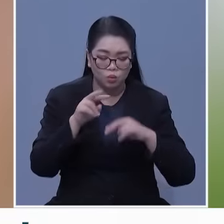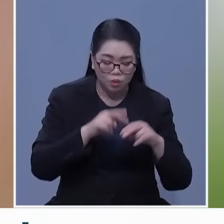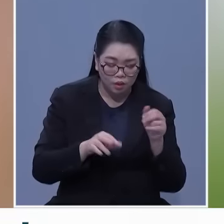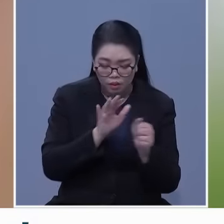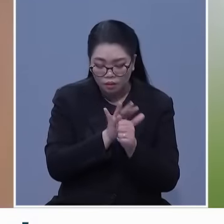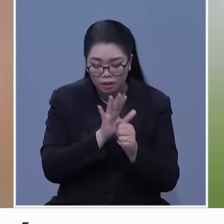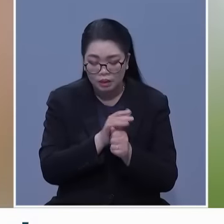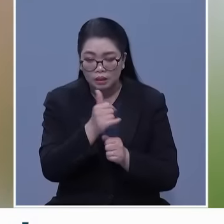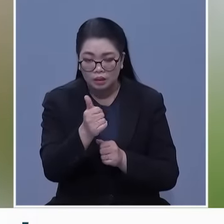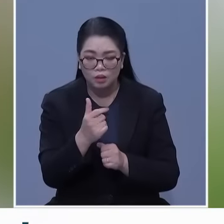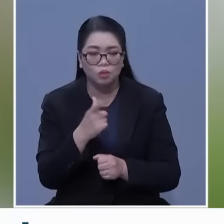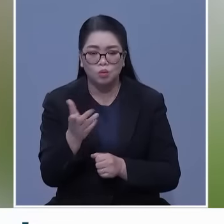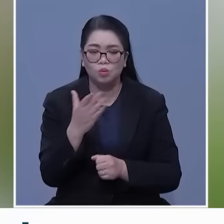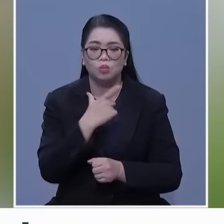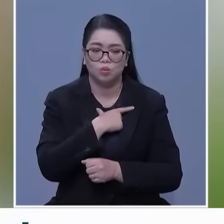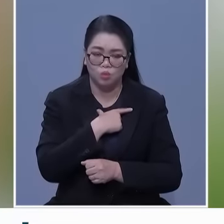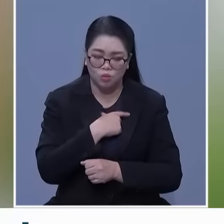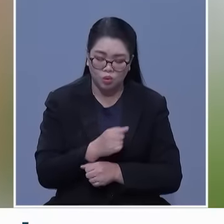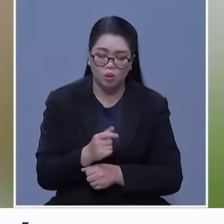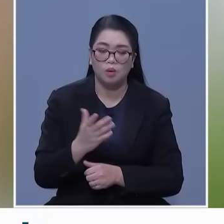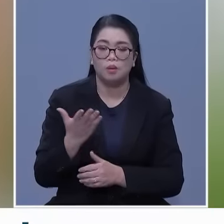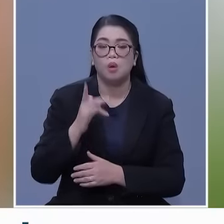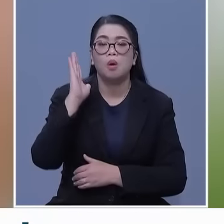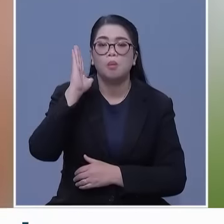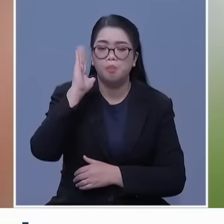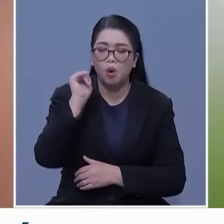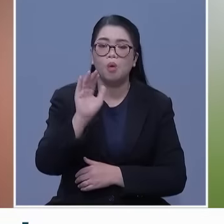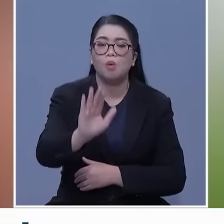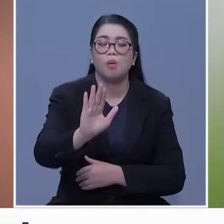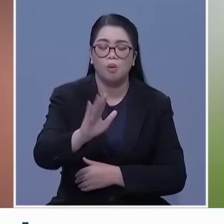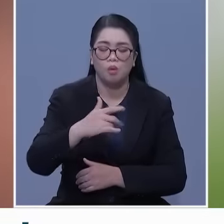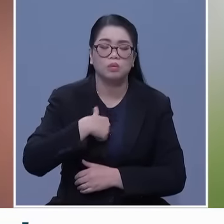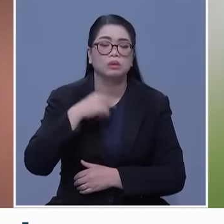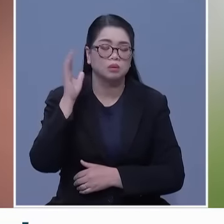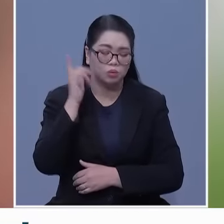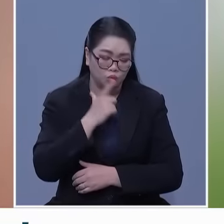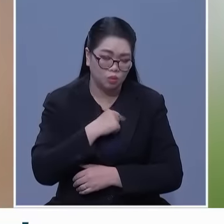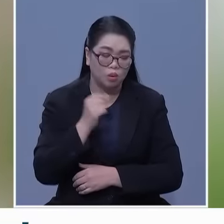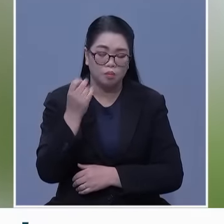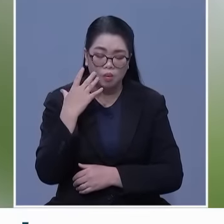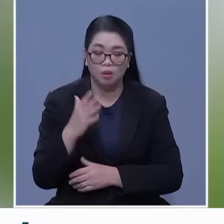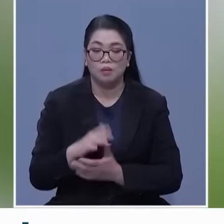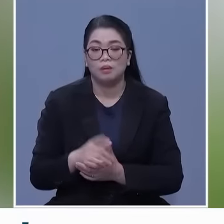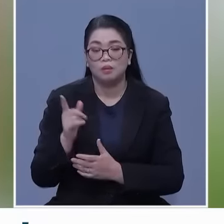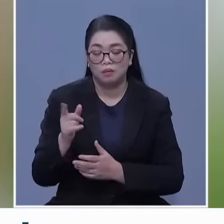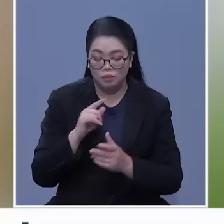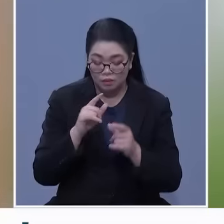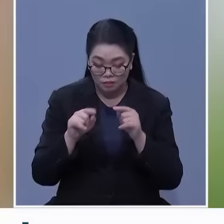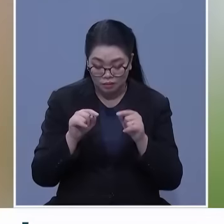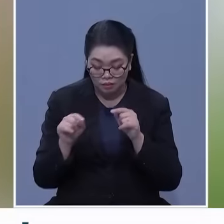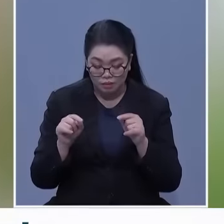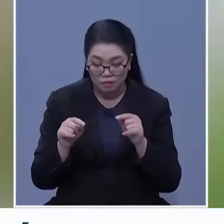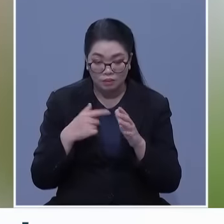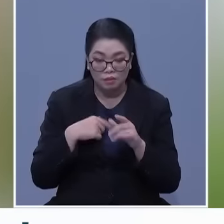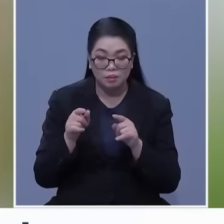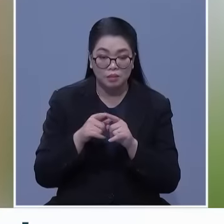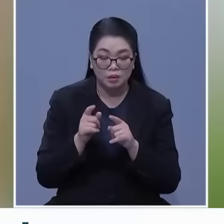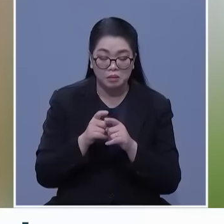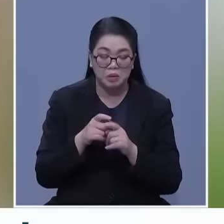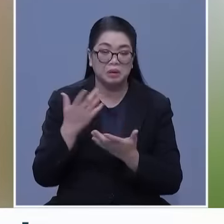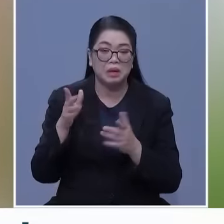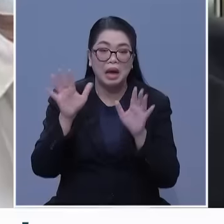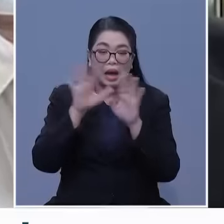ชื่นชอบท่านเฉลิมซึ่งคุณวันบอกขอบคุณแล้วก็พูดถึงกรณีที่มีคนในโซเชียลพูดถึงท่านเฉลิมนะครับในทำนองว่าเป็นเสือหมดเขี้ยวเ